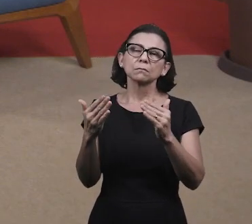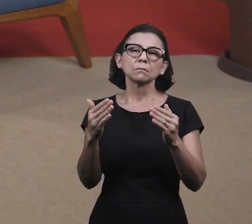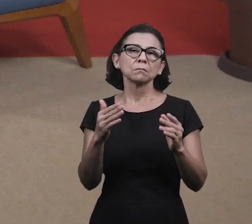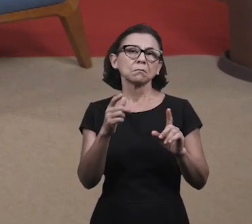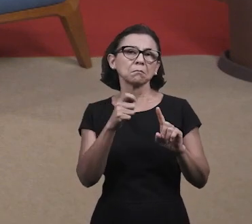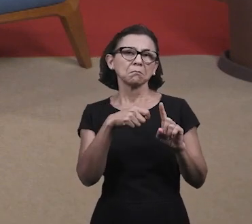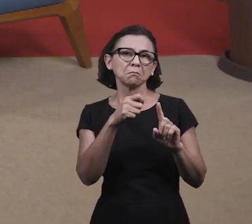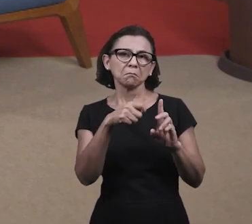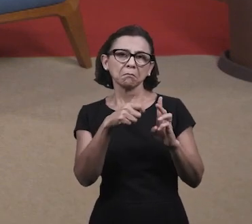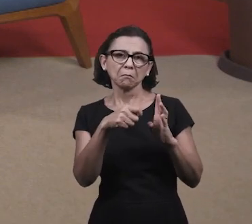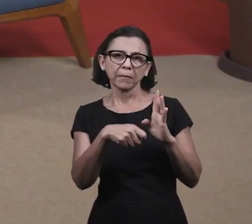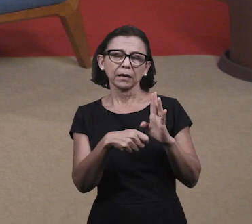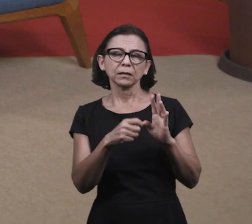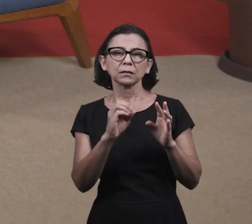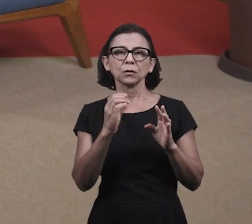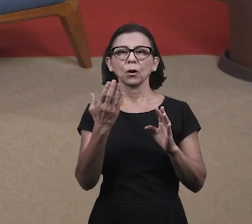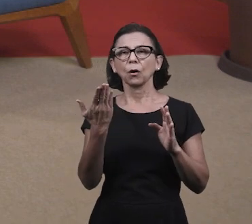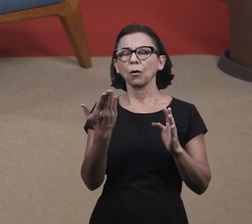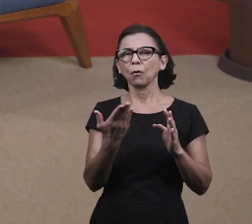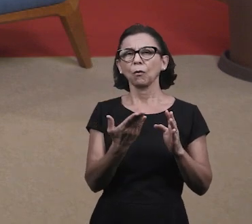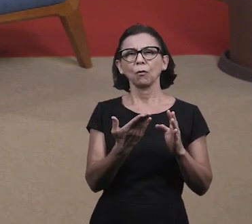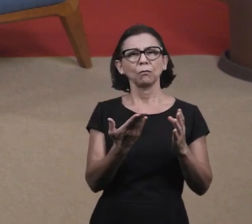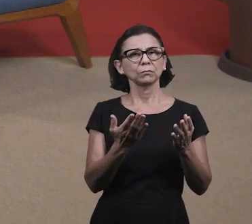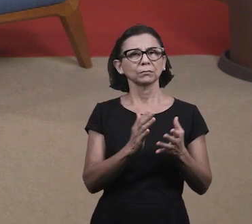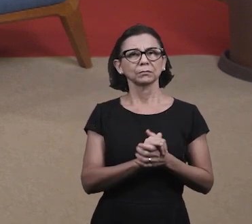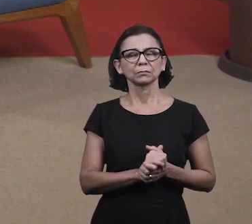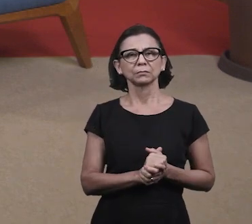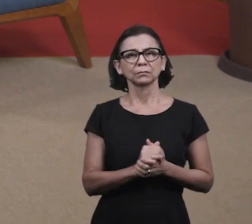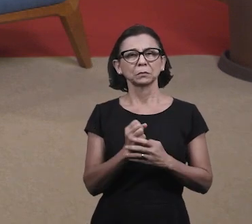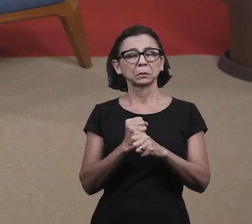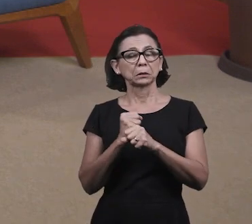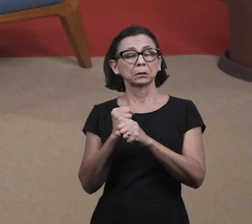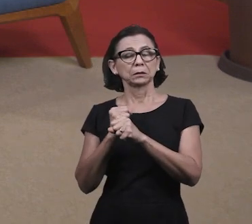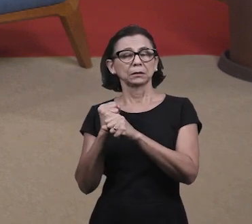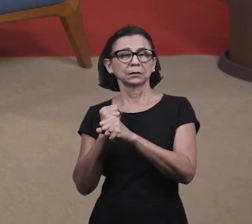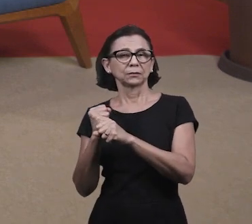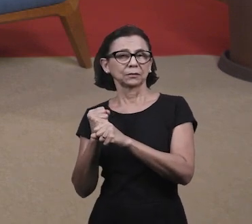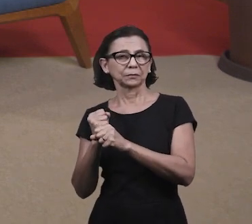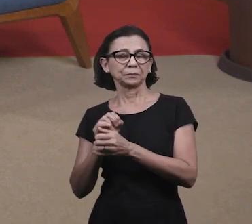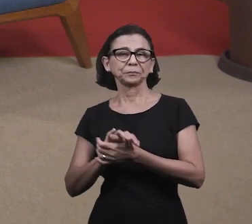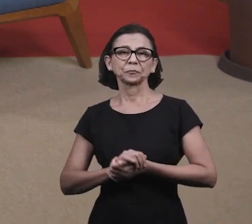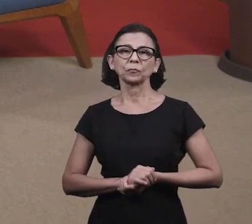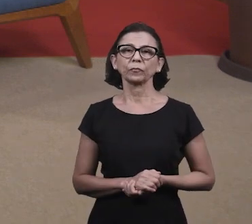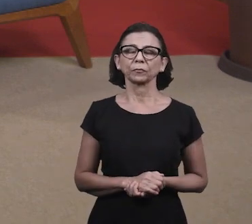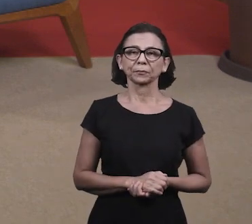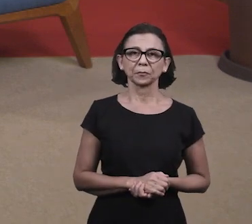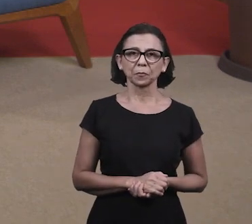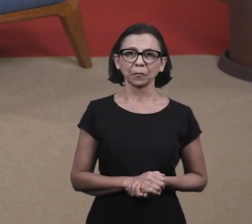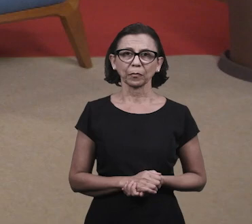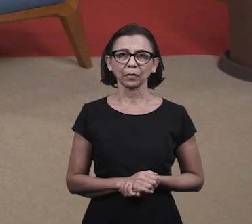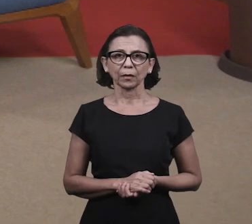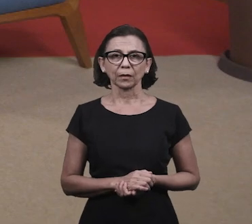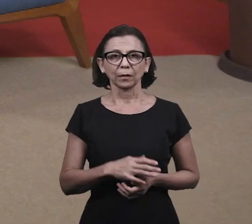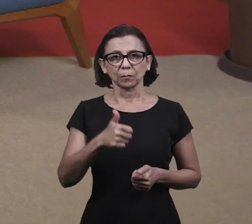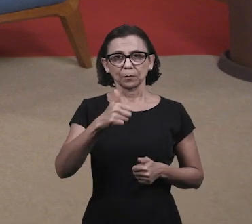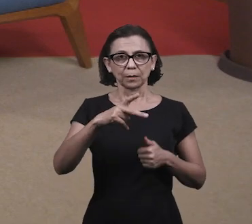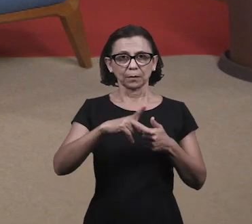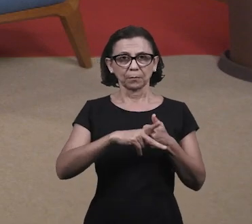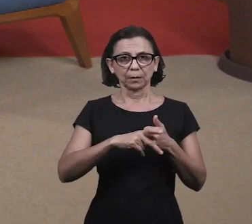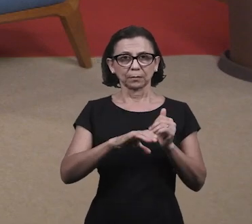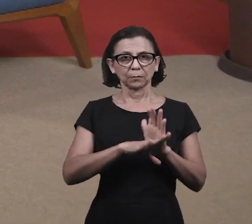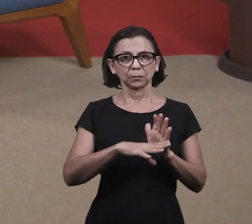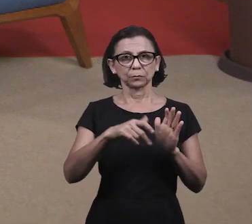vie qui peut prendre des mois et des décades. C'est ce que le texte dit. Élu selon la préscience de Dieu le